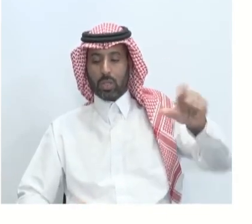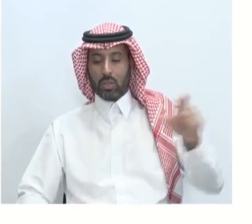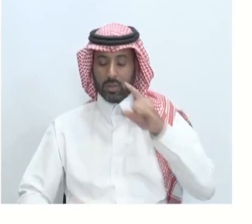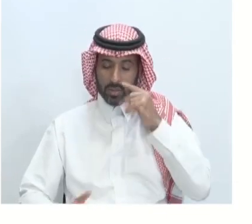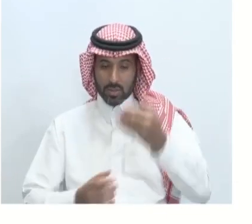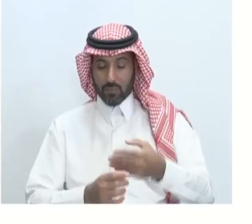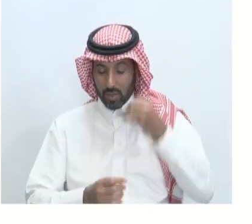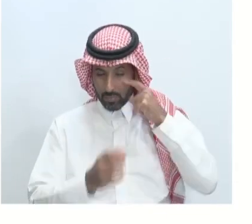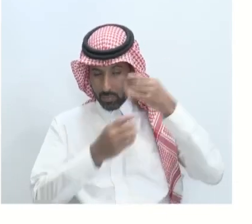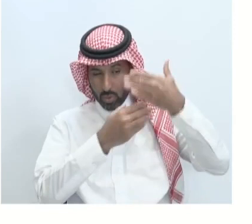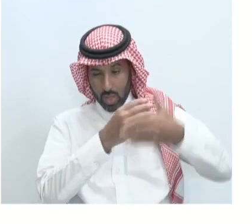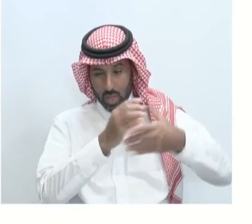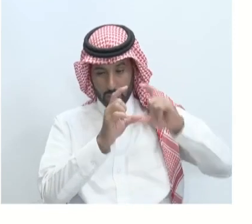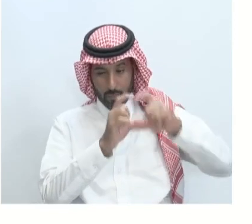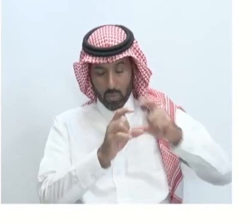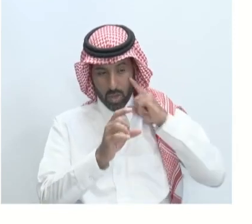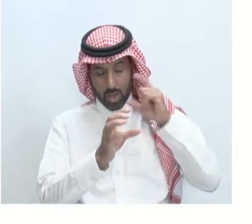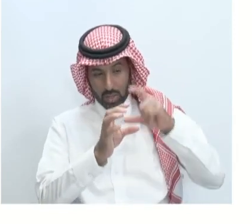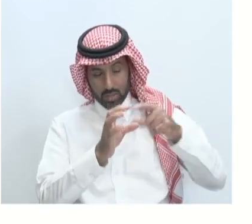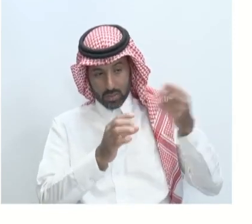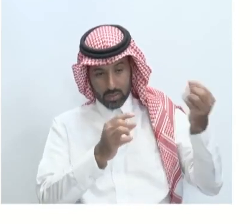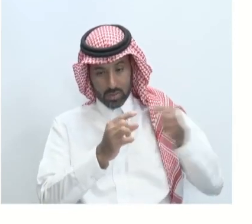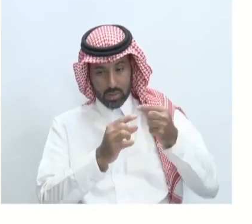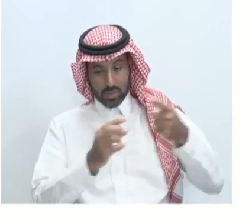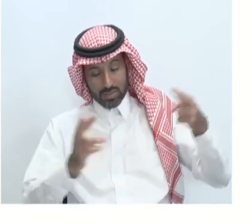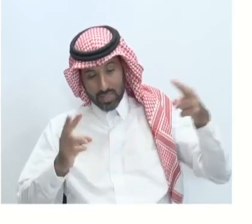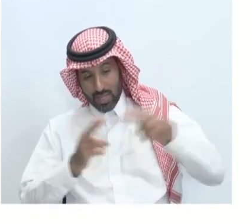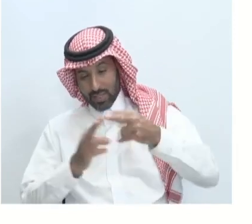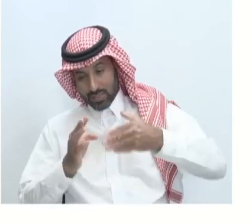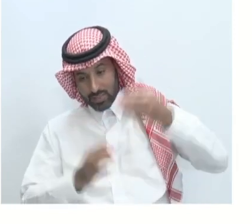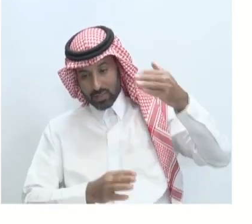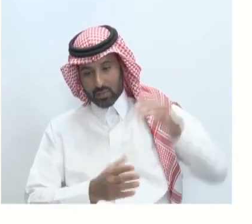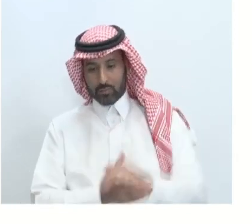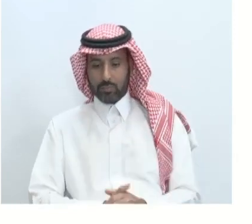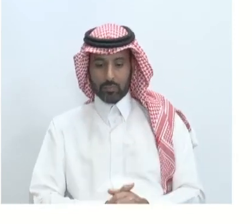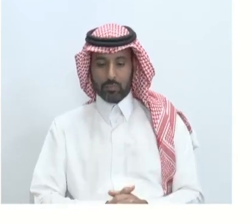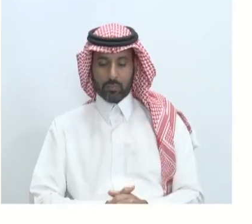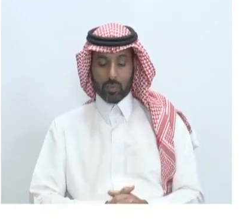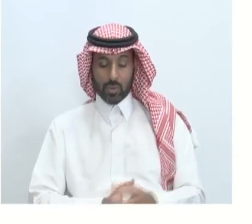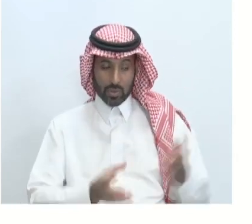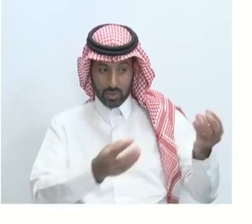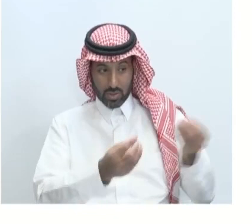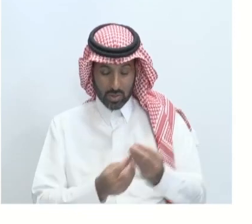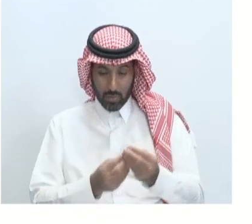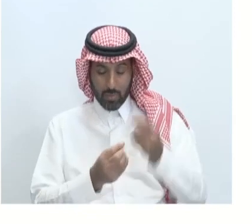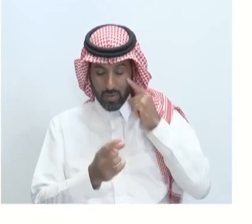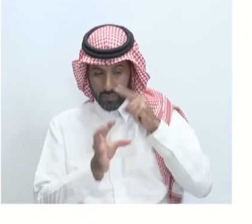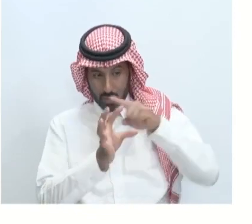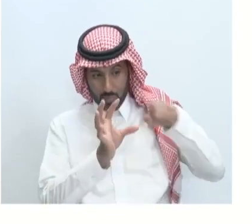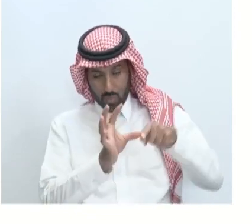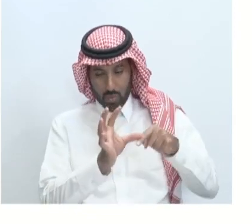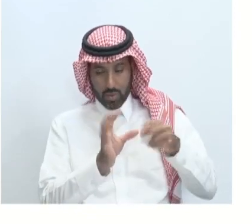مقعره حيث تنعكس الاشعه الساقط عليه وتتجمع في